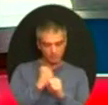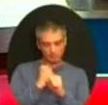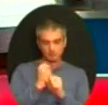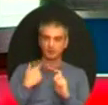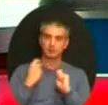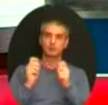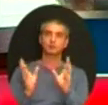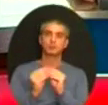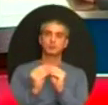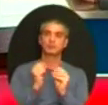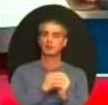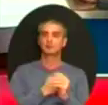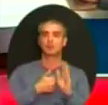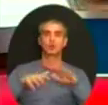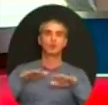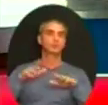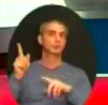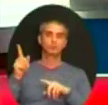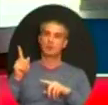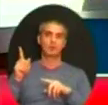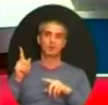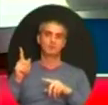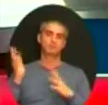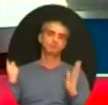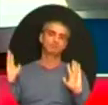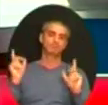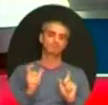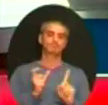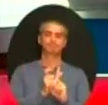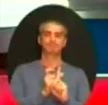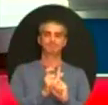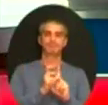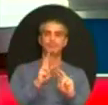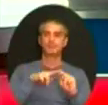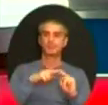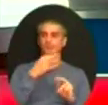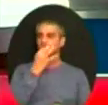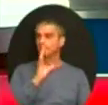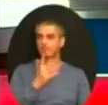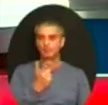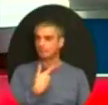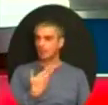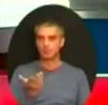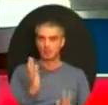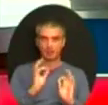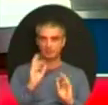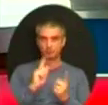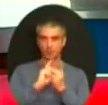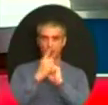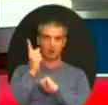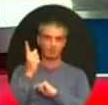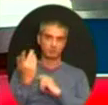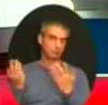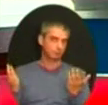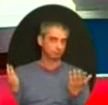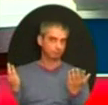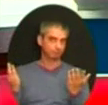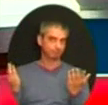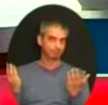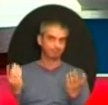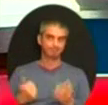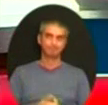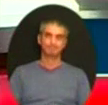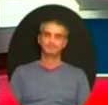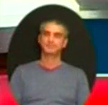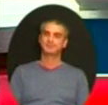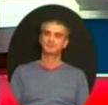הגשנו יחד. ולצערי, ראש הממשלה, שוב בלם את זה, ואחרי זה ישאלו, למה אין אף אחד שיכול להחליף אותו, כאילו.